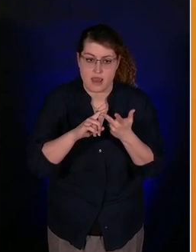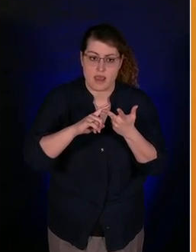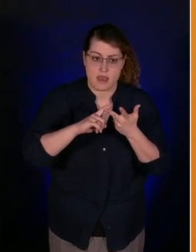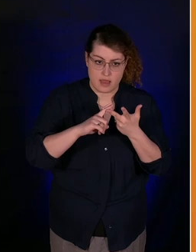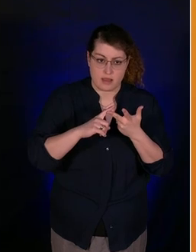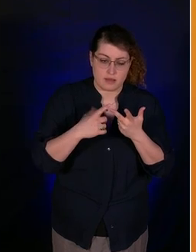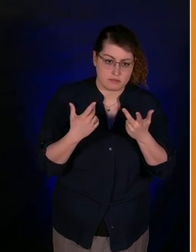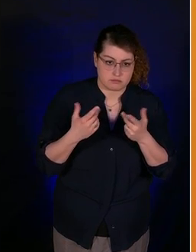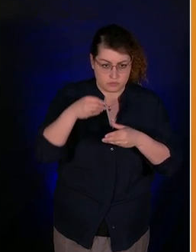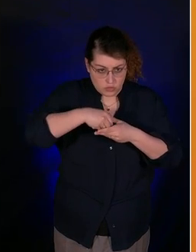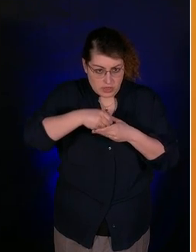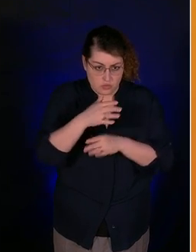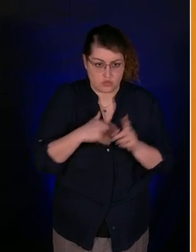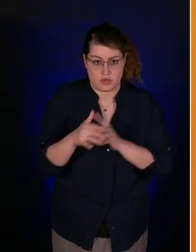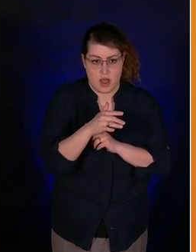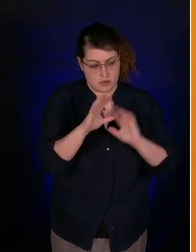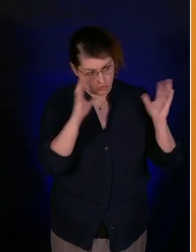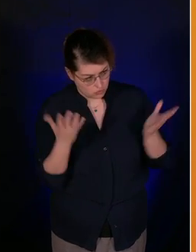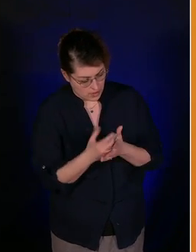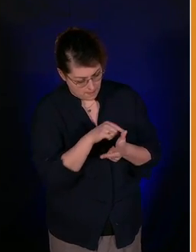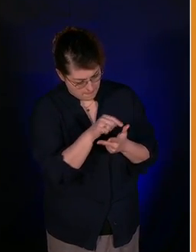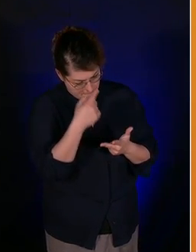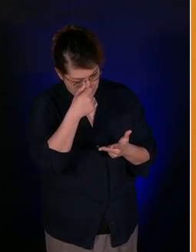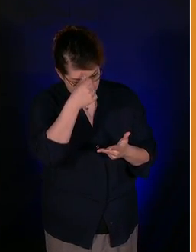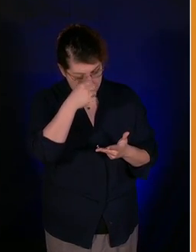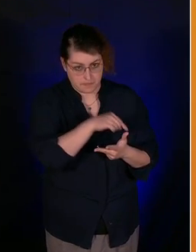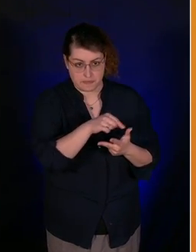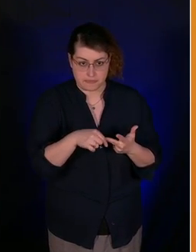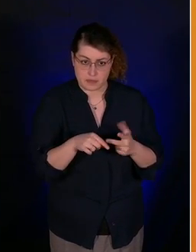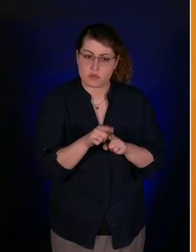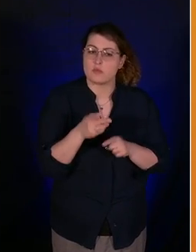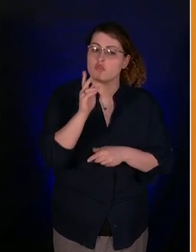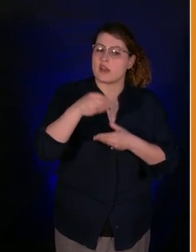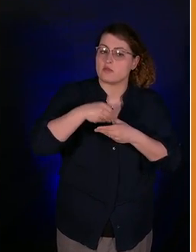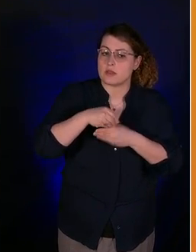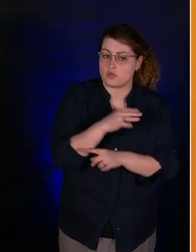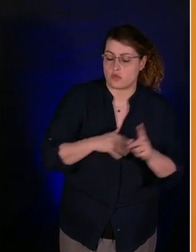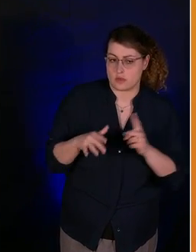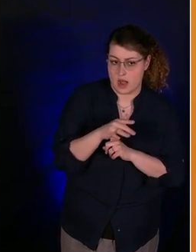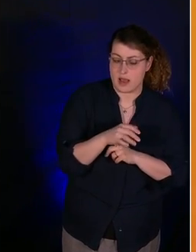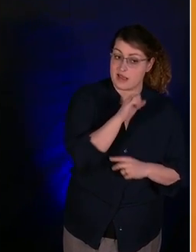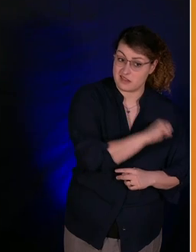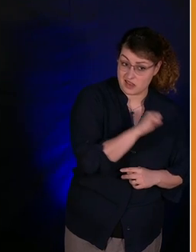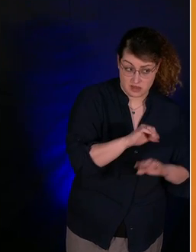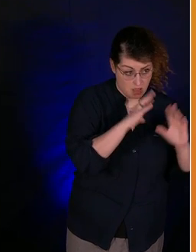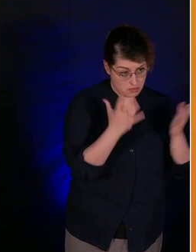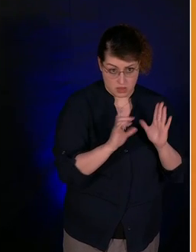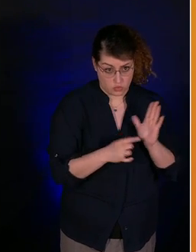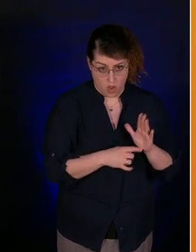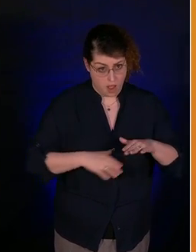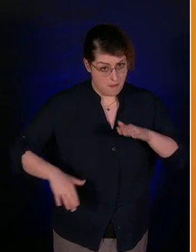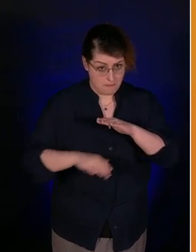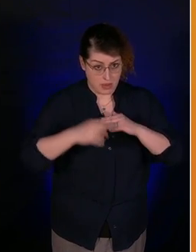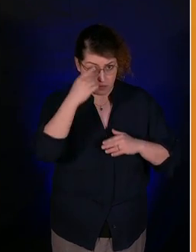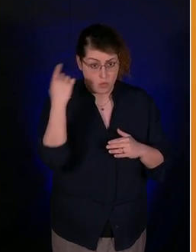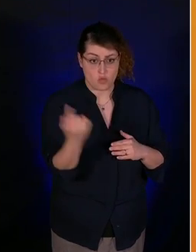cotisation sociale. En s'appuyant sur ces piliers, et en particulier sur la cotisation sociale, la sécurité sociale est devenue un droit fondamental,